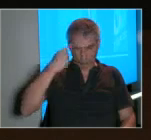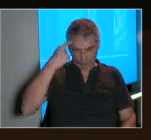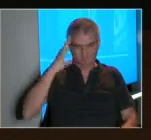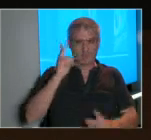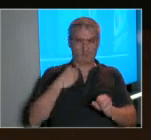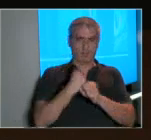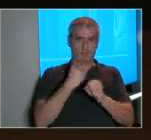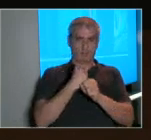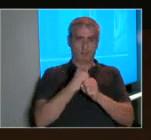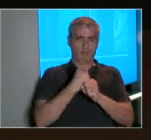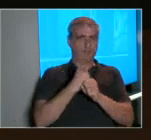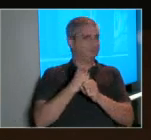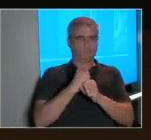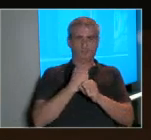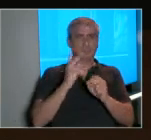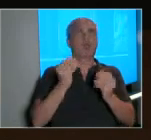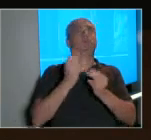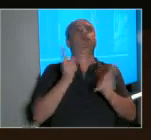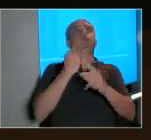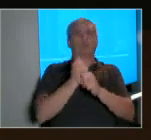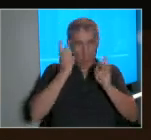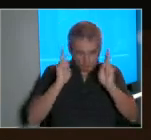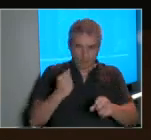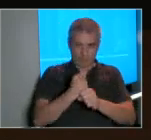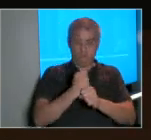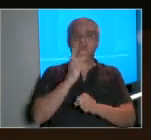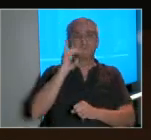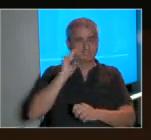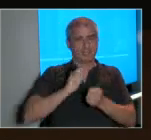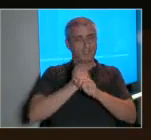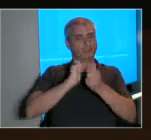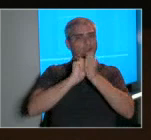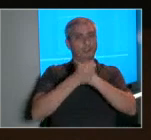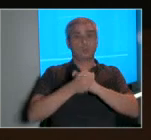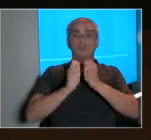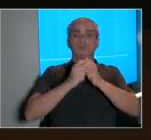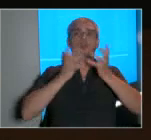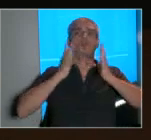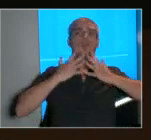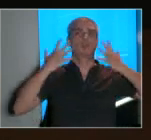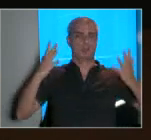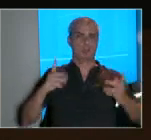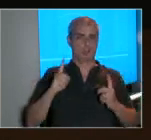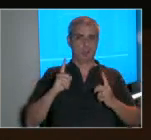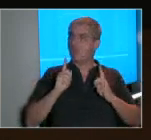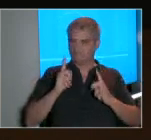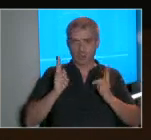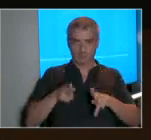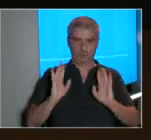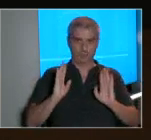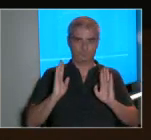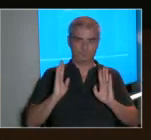יודעים איך אפשר לעשות. זה לא בלתי אפשרי. זה אמנם דורש שינוי, שינוי מאוד גדול, אבל הוא